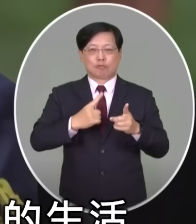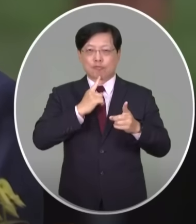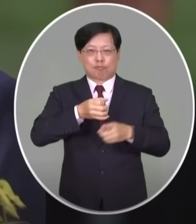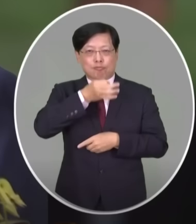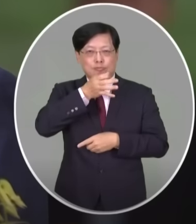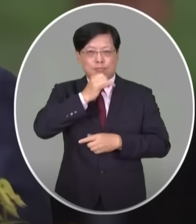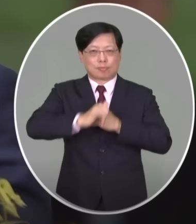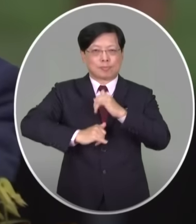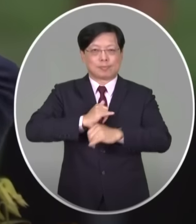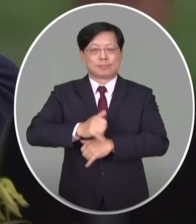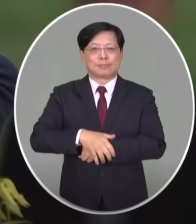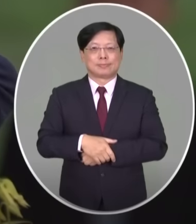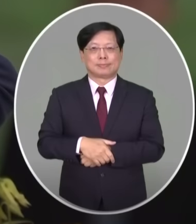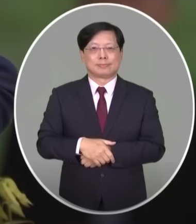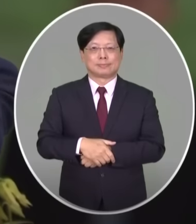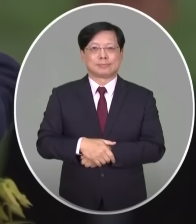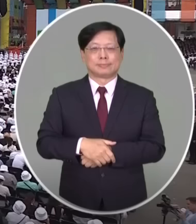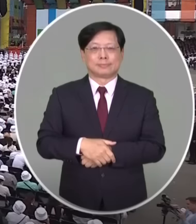生活。